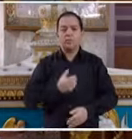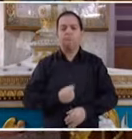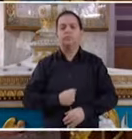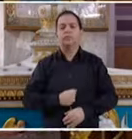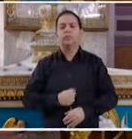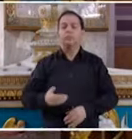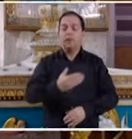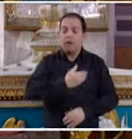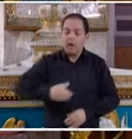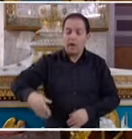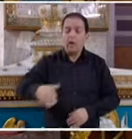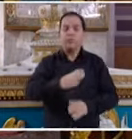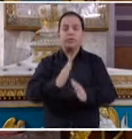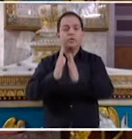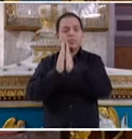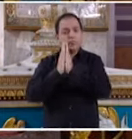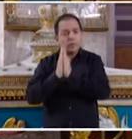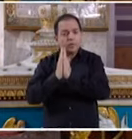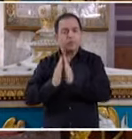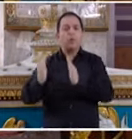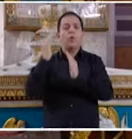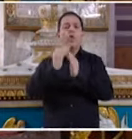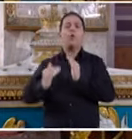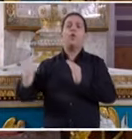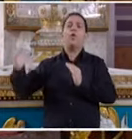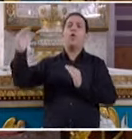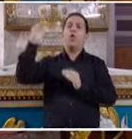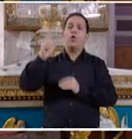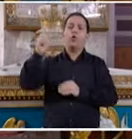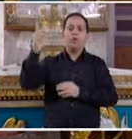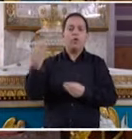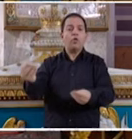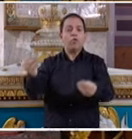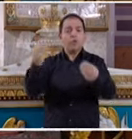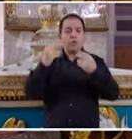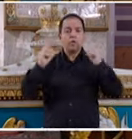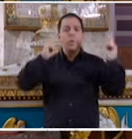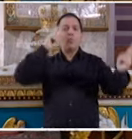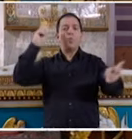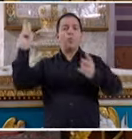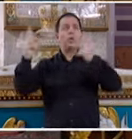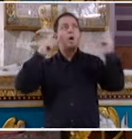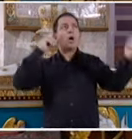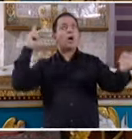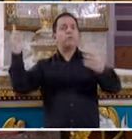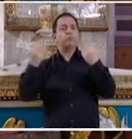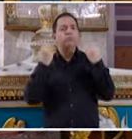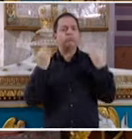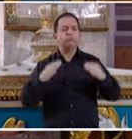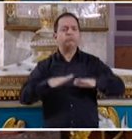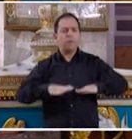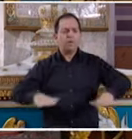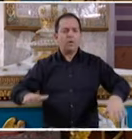ελέησον. Υπέρ ευκρασίας αέρων, εφορίας των καρπών